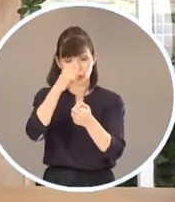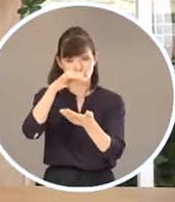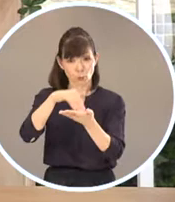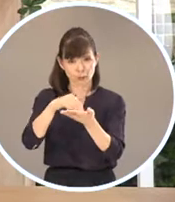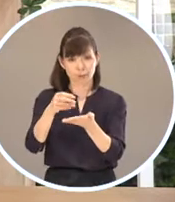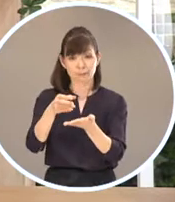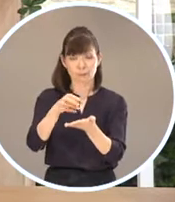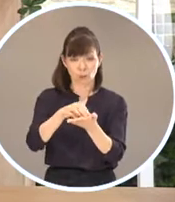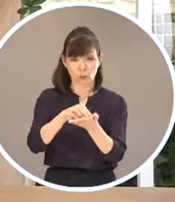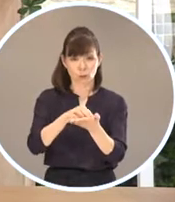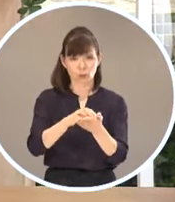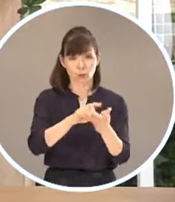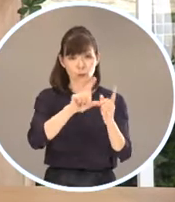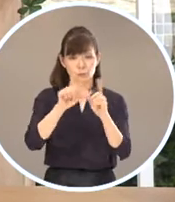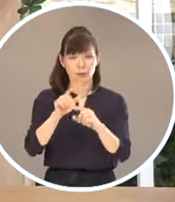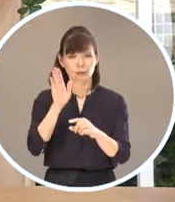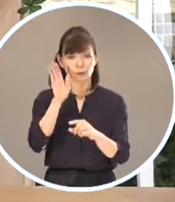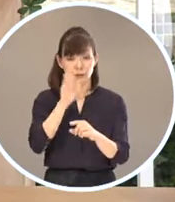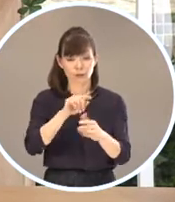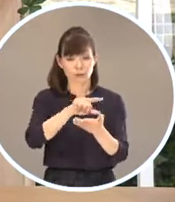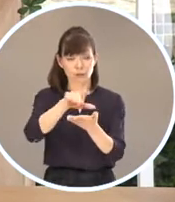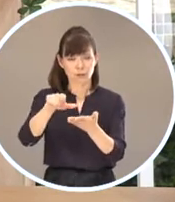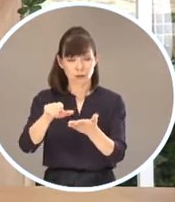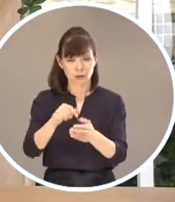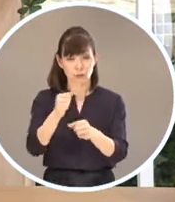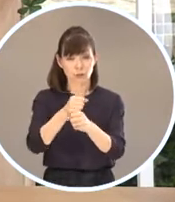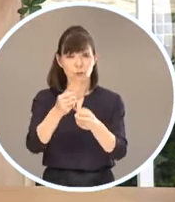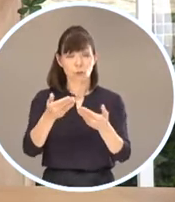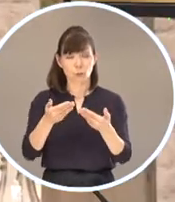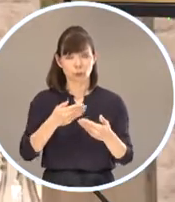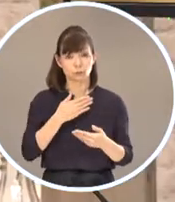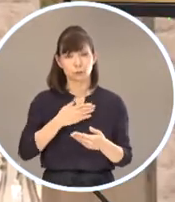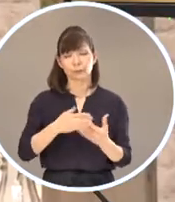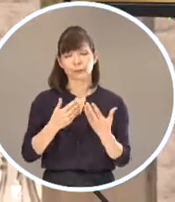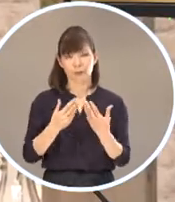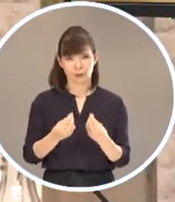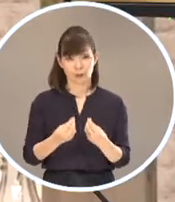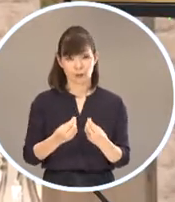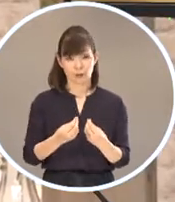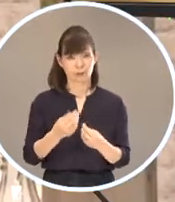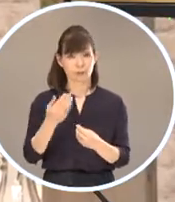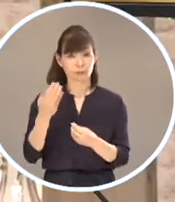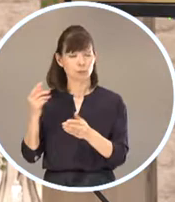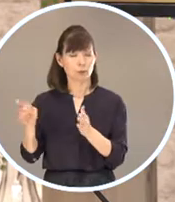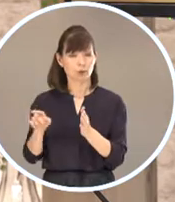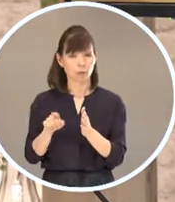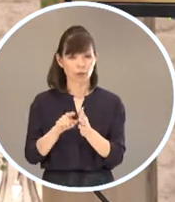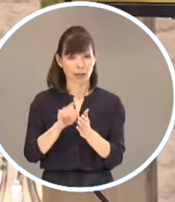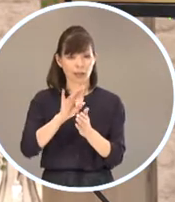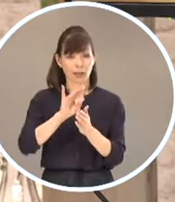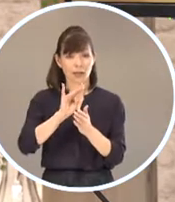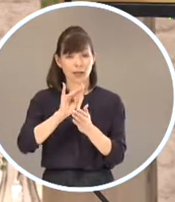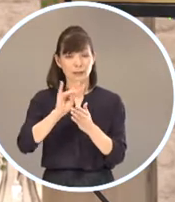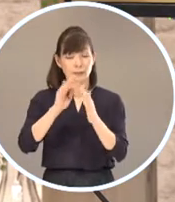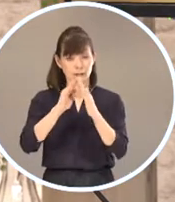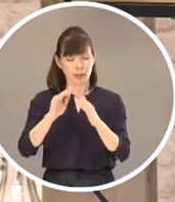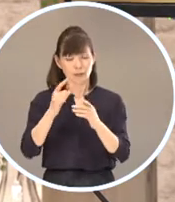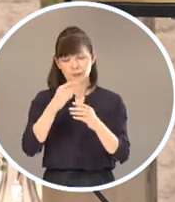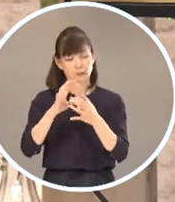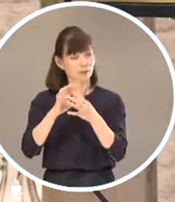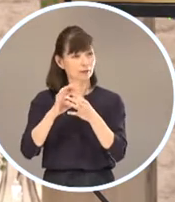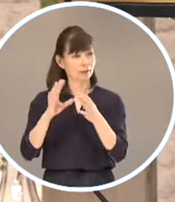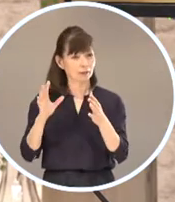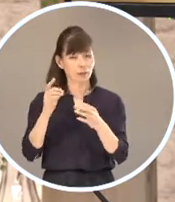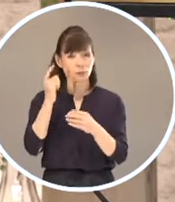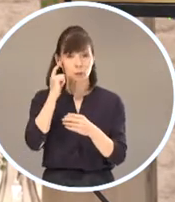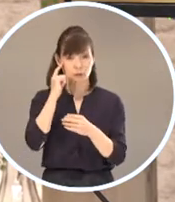住みよい、ね、地域社会が作られているってことが本当によく分かりましたね。 正直今まで県議会はどこか他人事のように考え